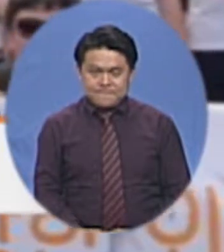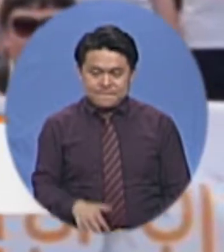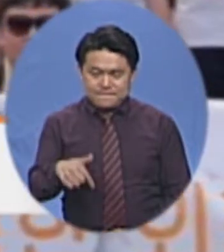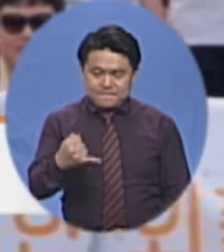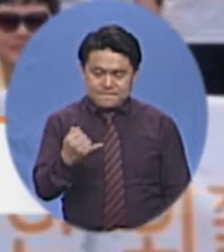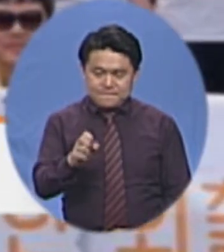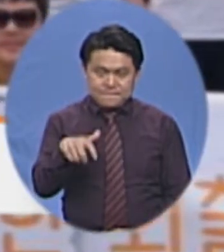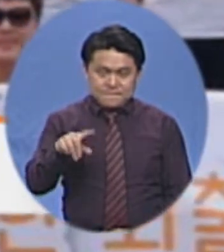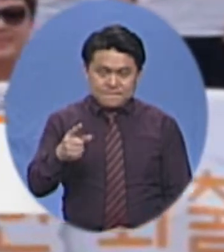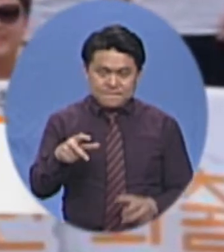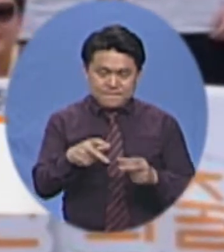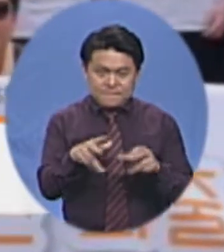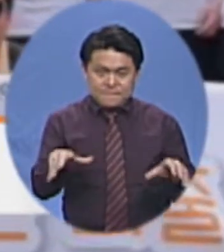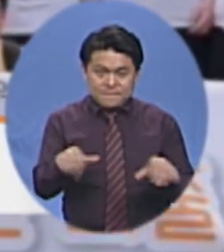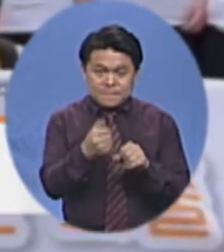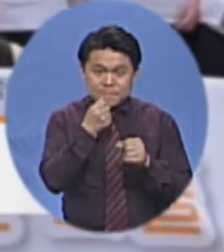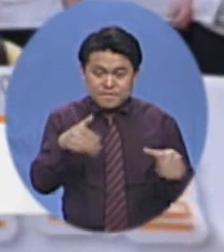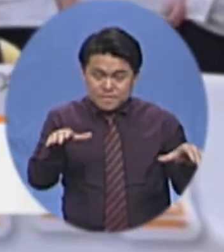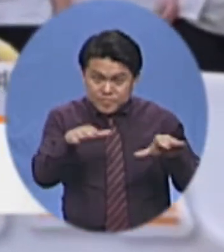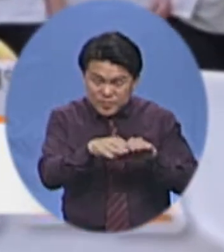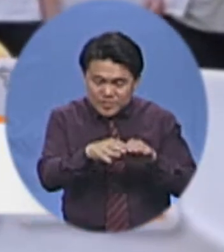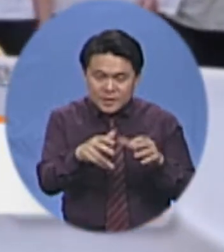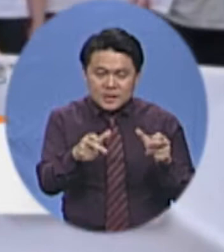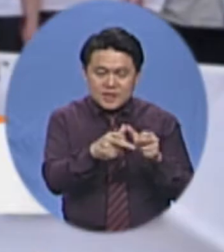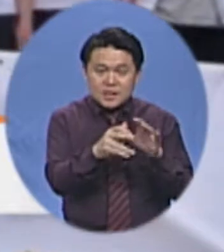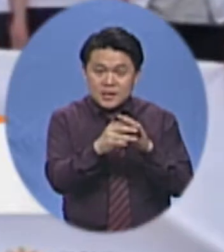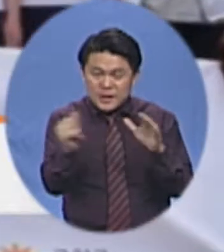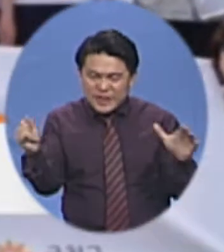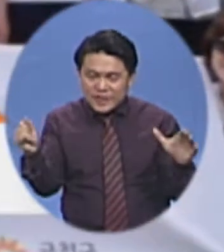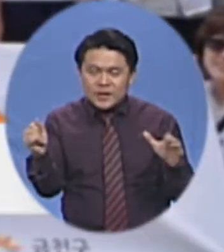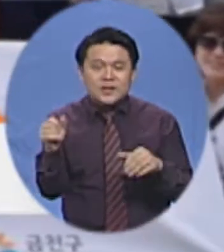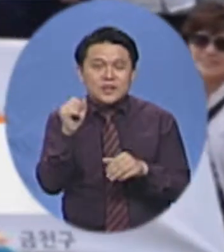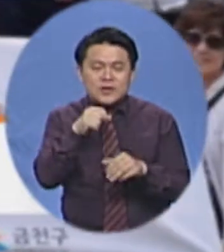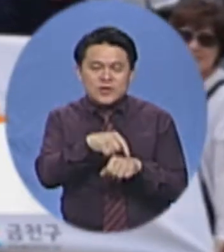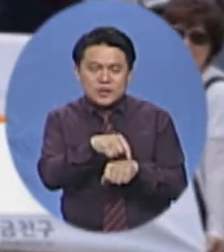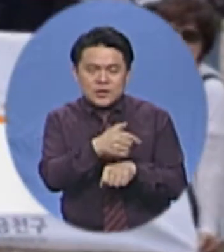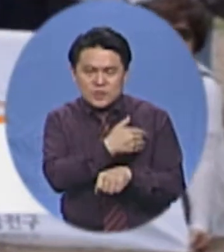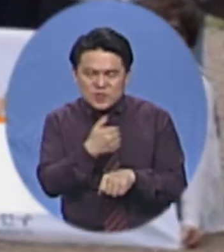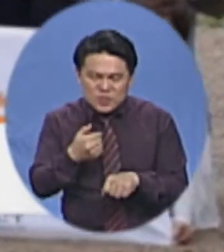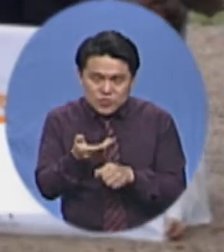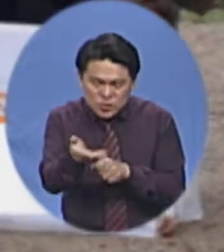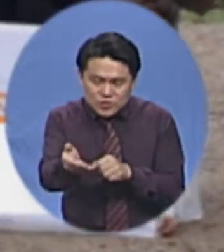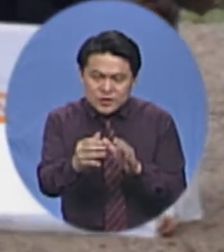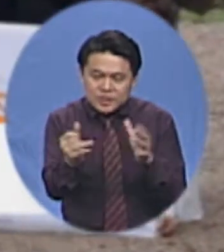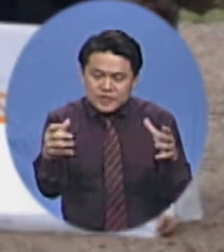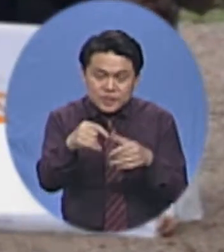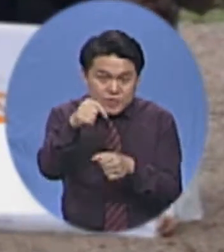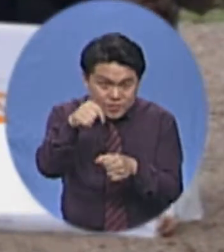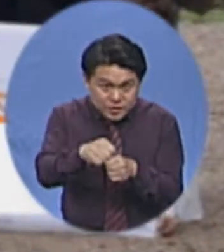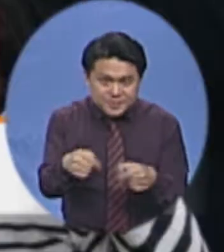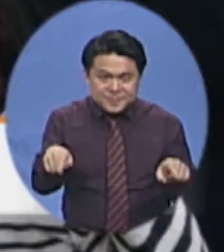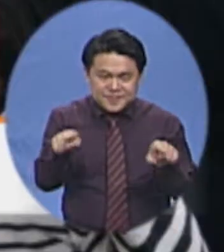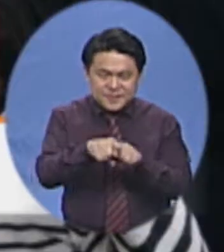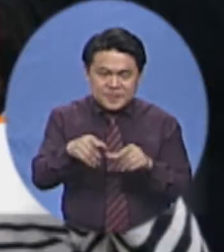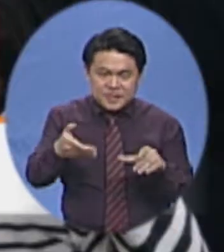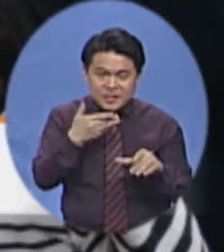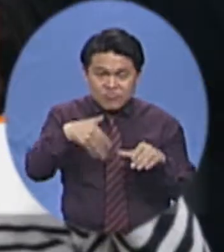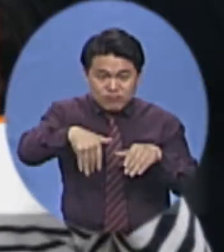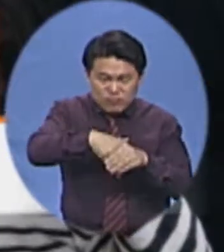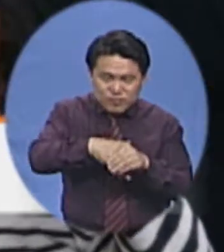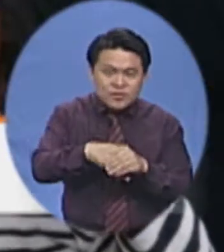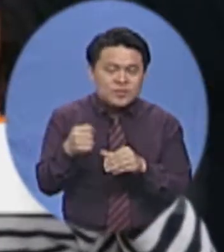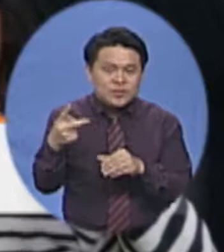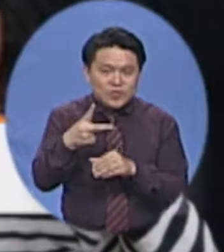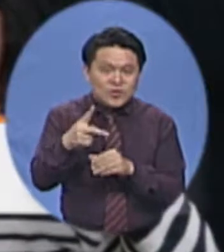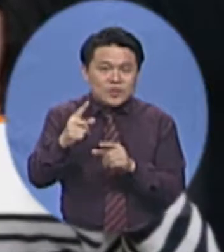금천 장애인 종합 복지관은 장애인 가족들에게 여가 활용과 가족 화합의 시간을 제공하고자 가족과 함께하는 식문화 생태